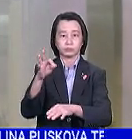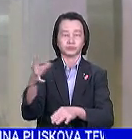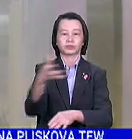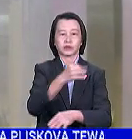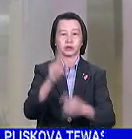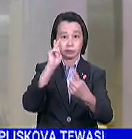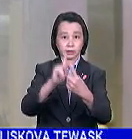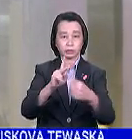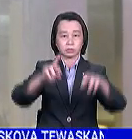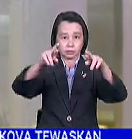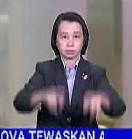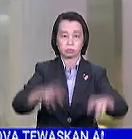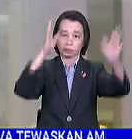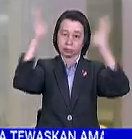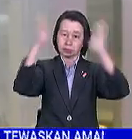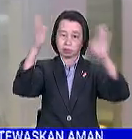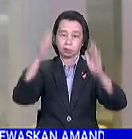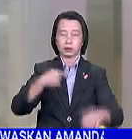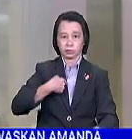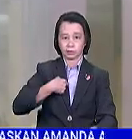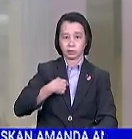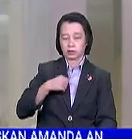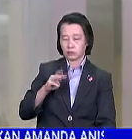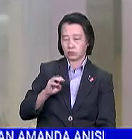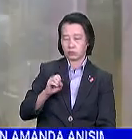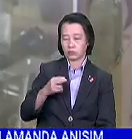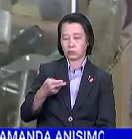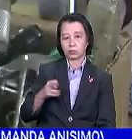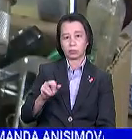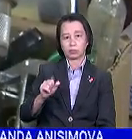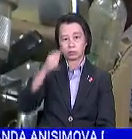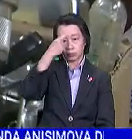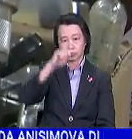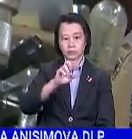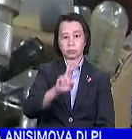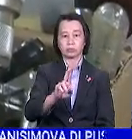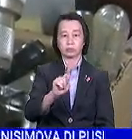dan juga kepada rakyat Malaysia. Muhammad Chinasami, Berita RTM.